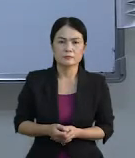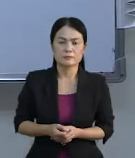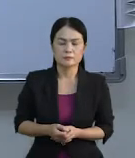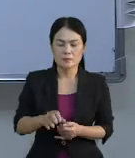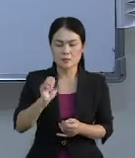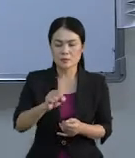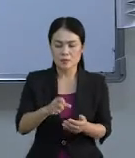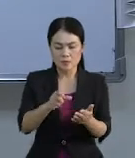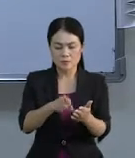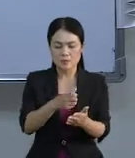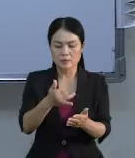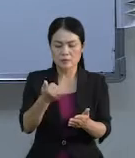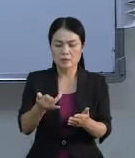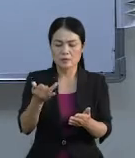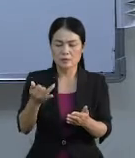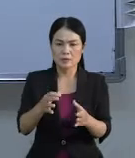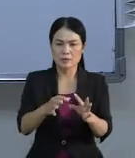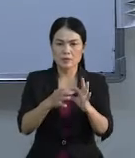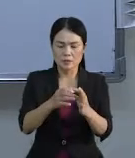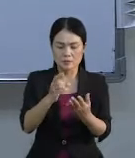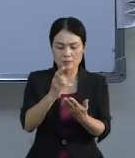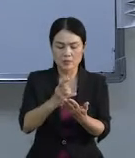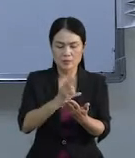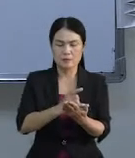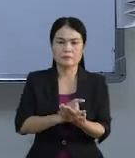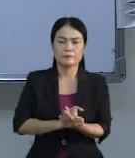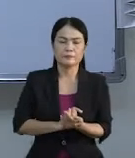bạn cứ tổng phong học sắp làm phí chạy tông cho mỗi nâng mê riêng